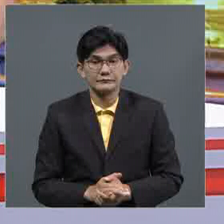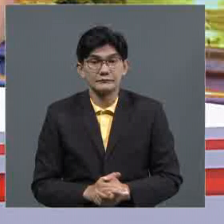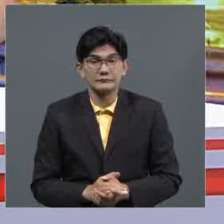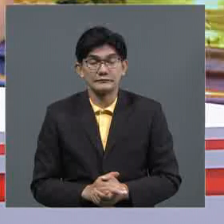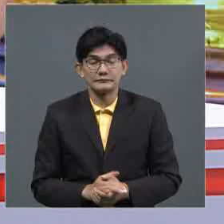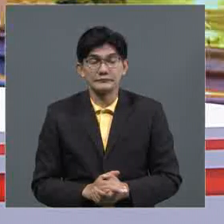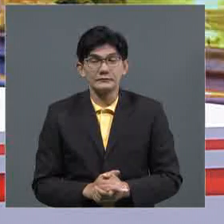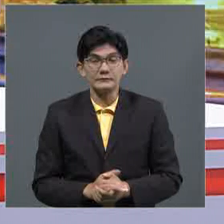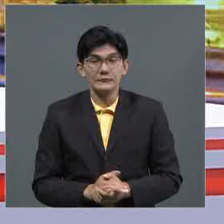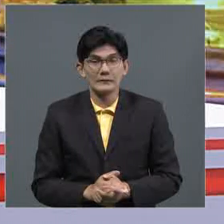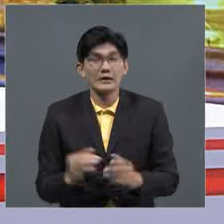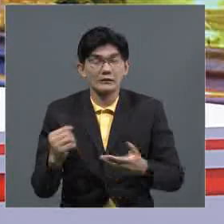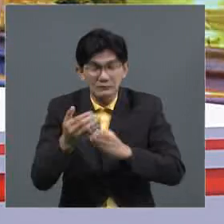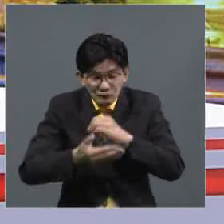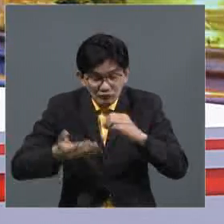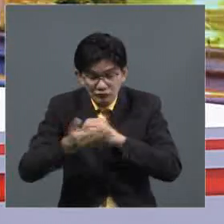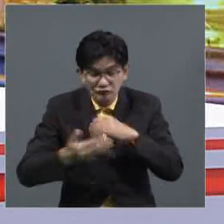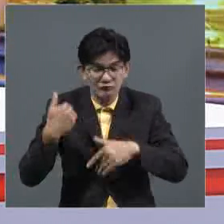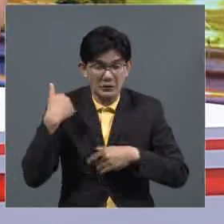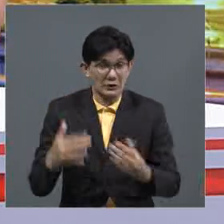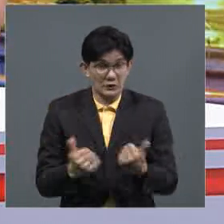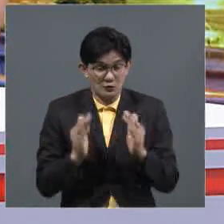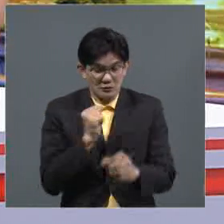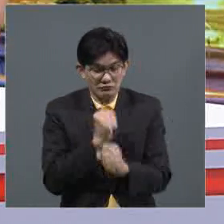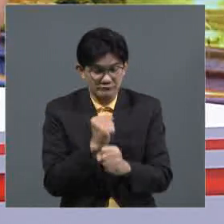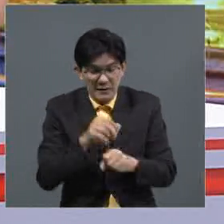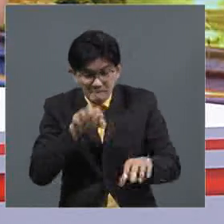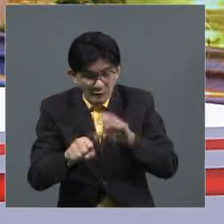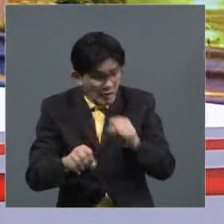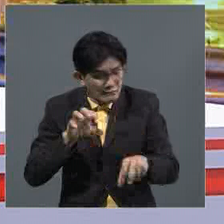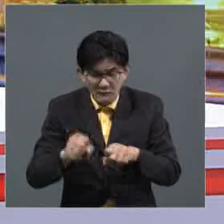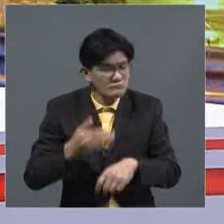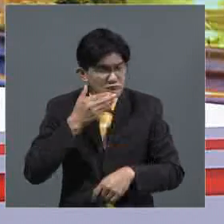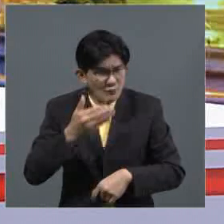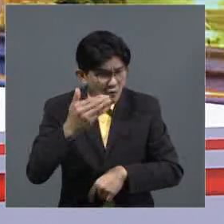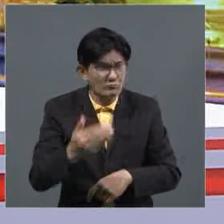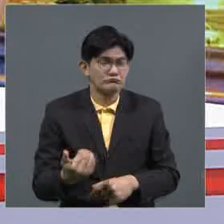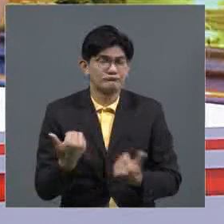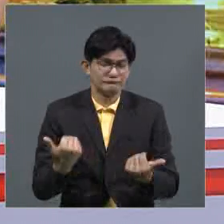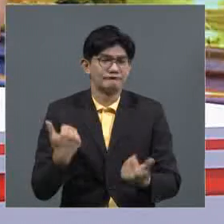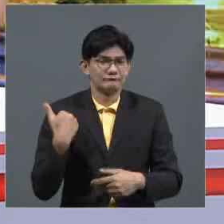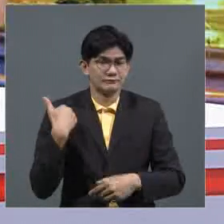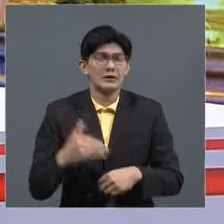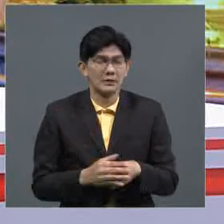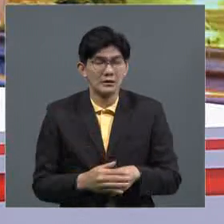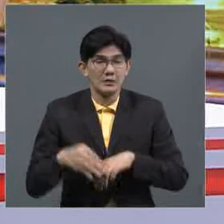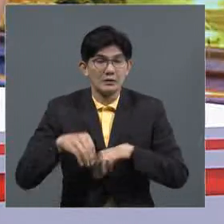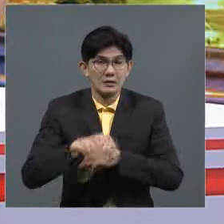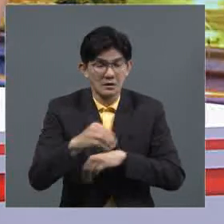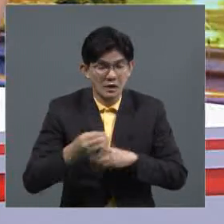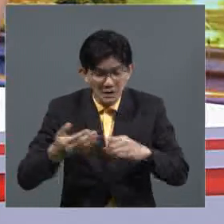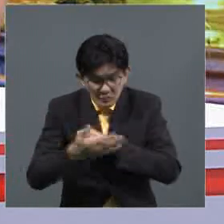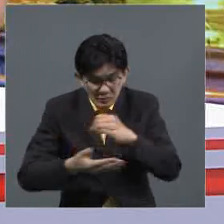มาต่อกันด้วยเรื่องของยาเสพติดกันเลยนะคะที่แม้ว่าเจ้าหน้าที่นั้นจะมีการปราบปรามกันอย่างเข้มข้นตลอดช่วงที่ผ่านมาแต่เครือข่ายค้ายาเสพติ